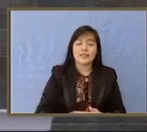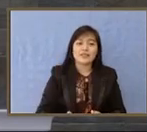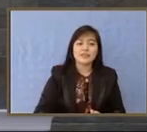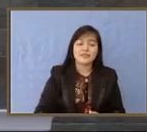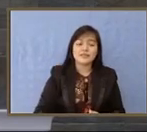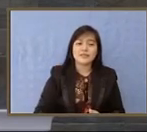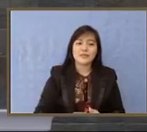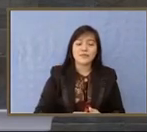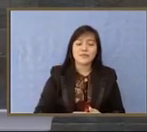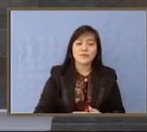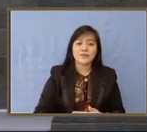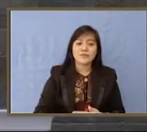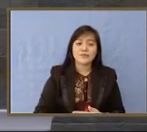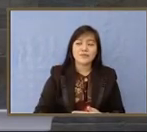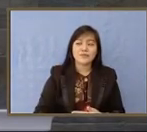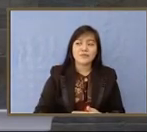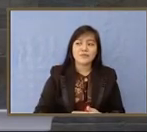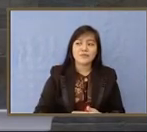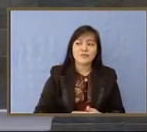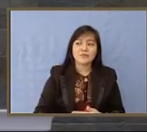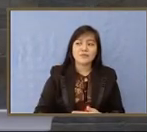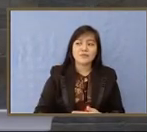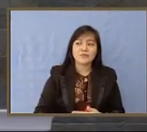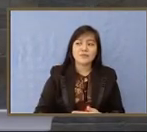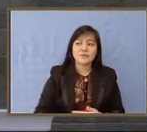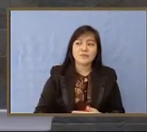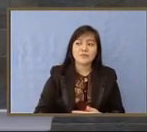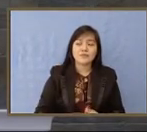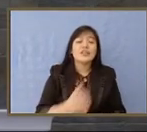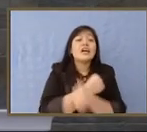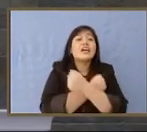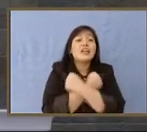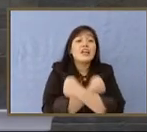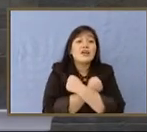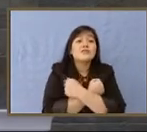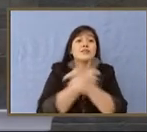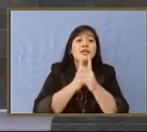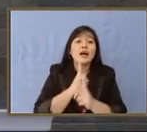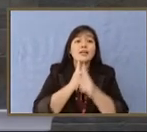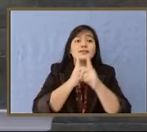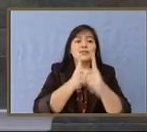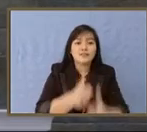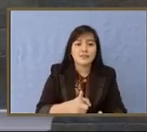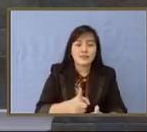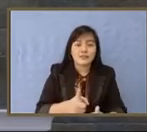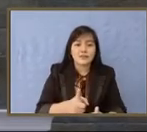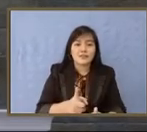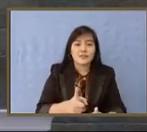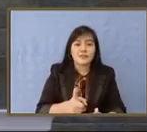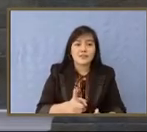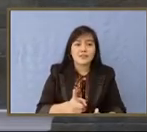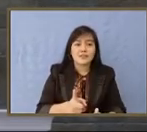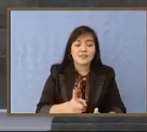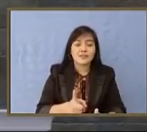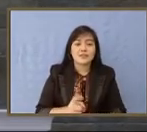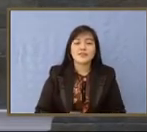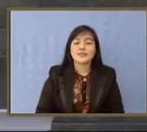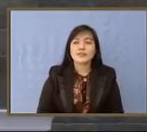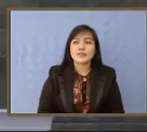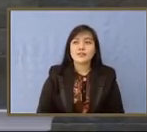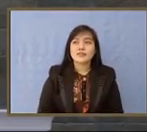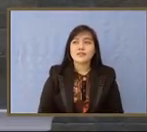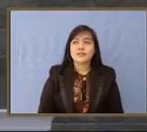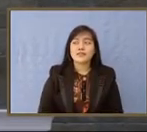resolve. Number two is the love's response. Okay? The love's response. Ito naman